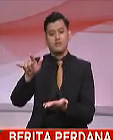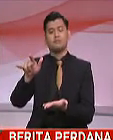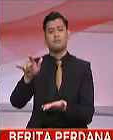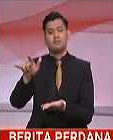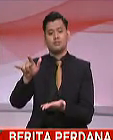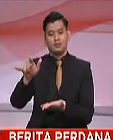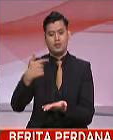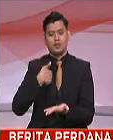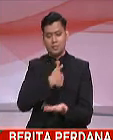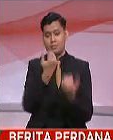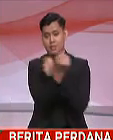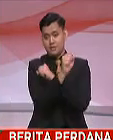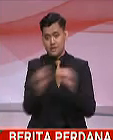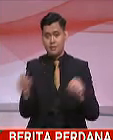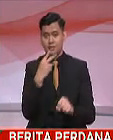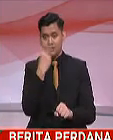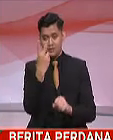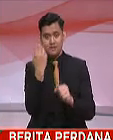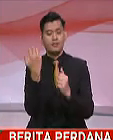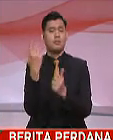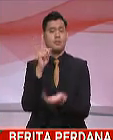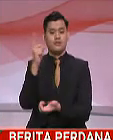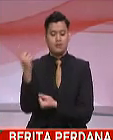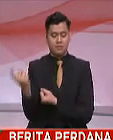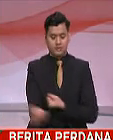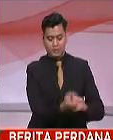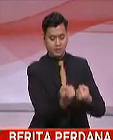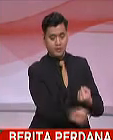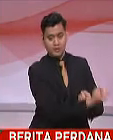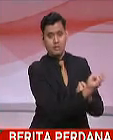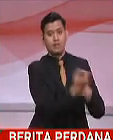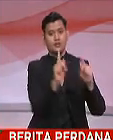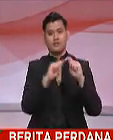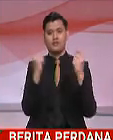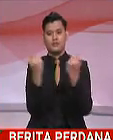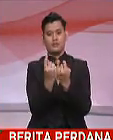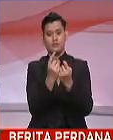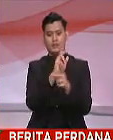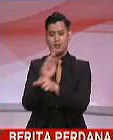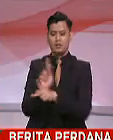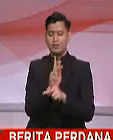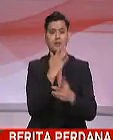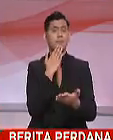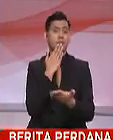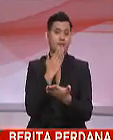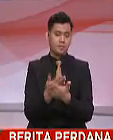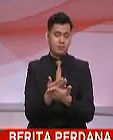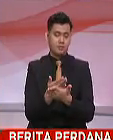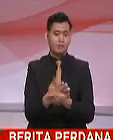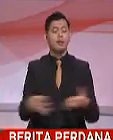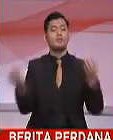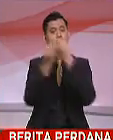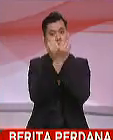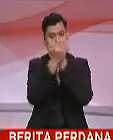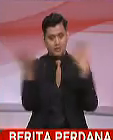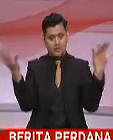bersedia untuk memastikan atlet kita berada dalam keadaan baik, terbela dalam segala aspek. Beliau berkata demikian kepada